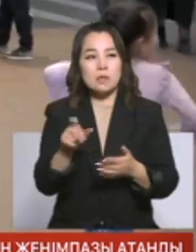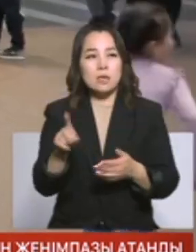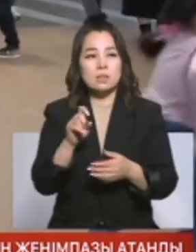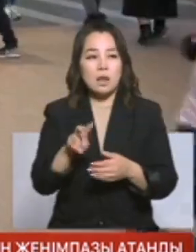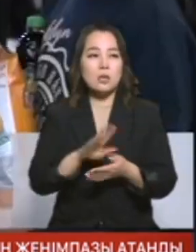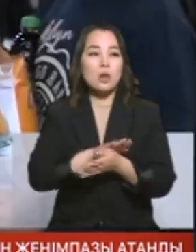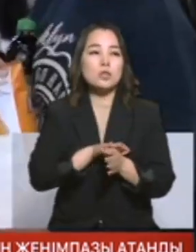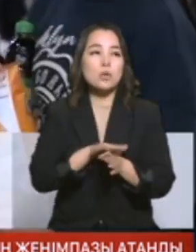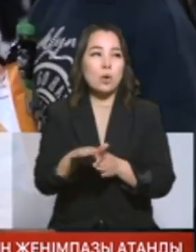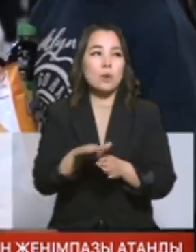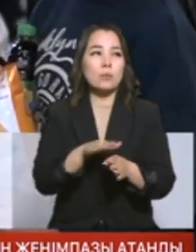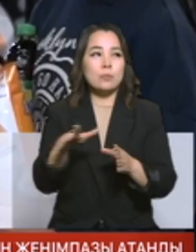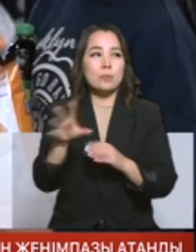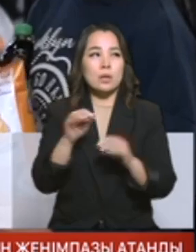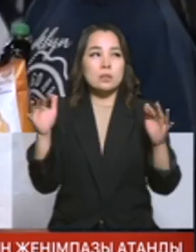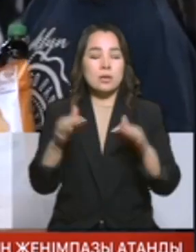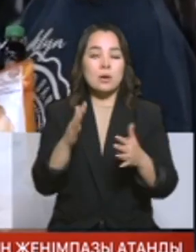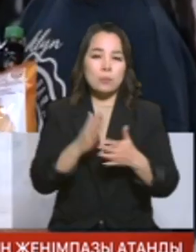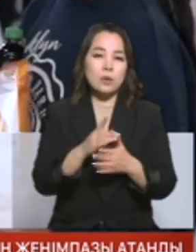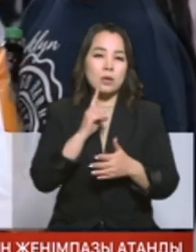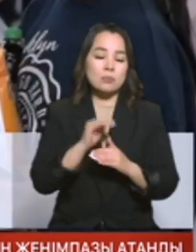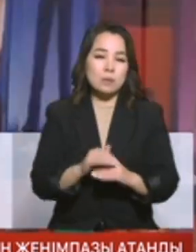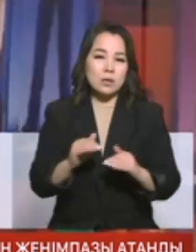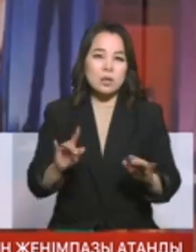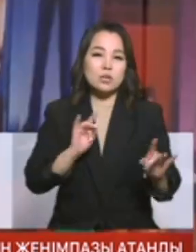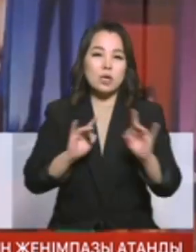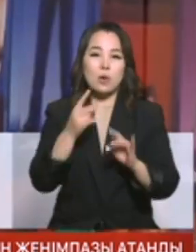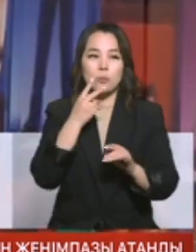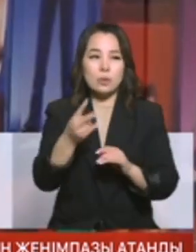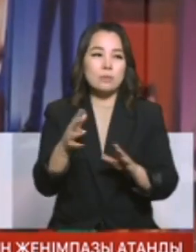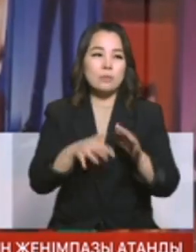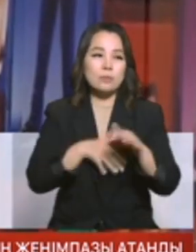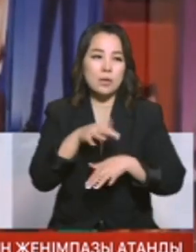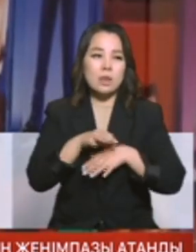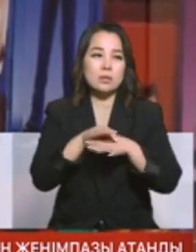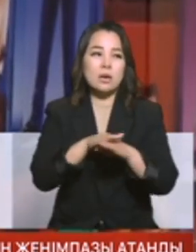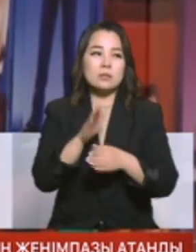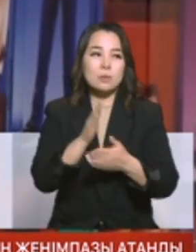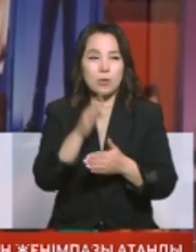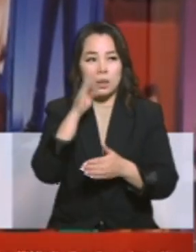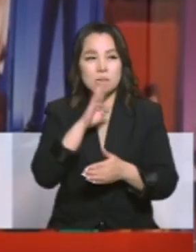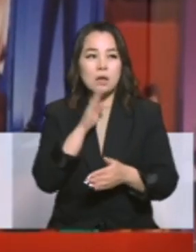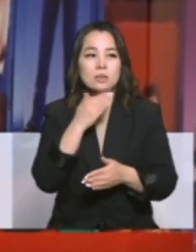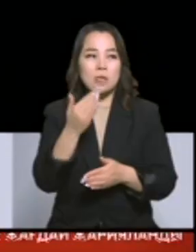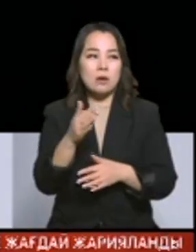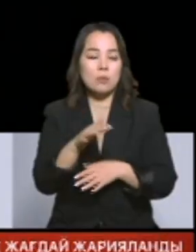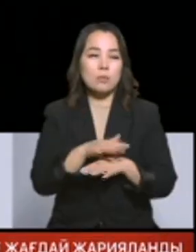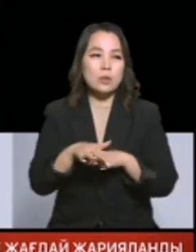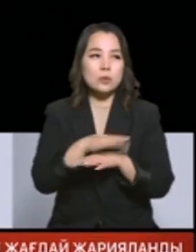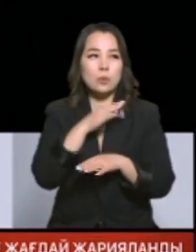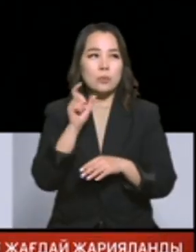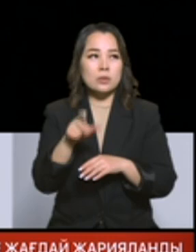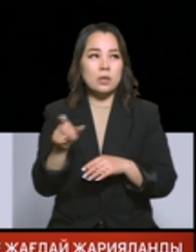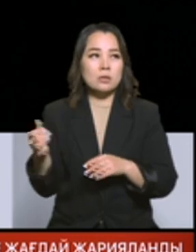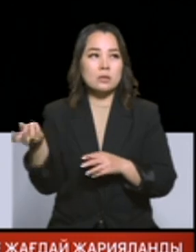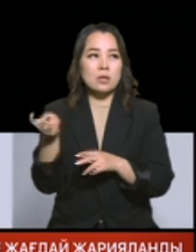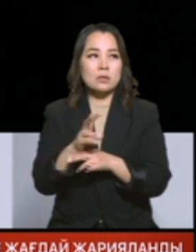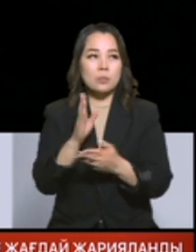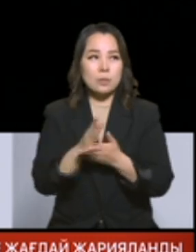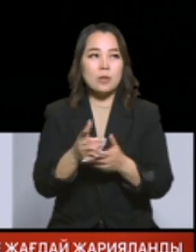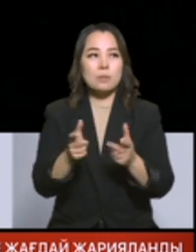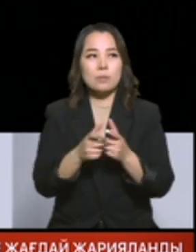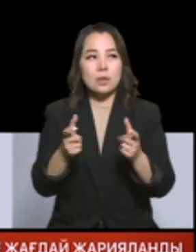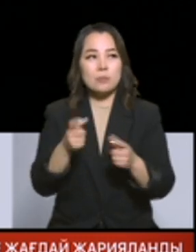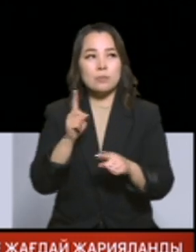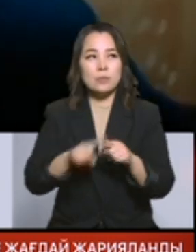залдың өзі түгел толды. Әсіресе жас буын өкілдері жарнамасын көріп жаппай келген. Ата-аналардың да қарасы қалын. Түскі сеанстардың билеті